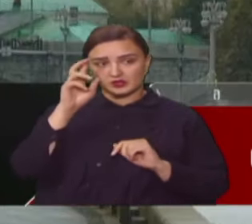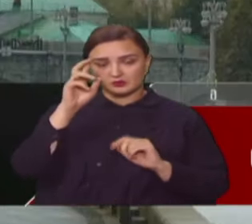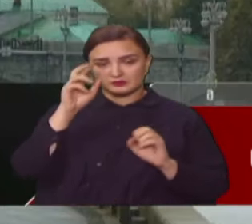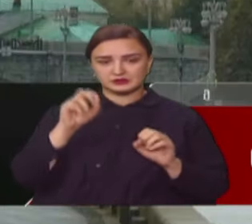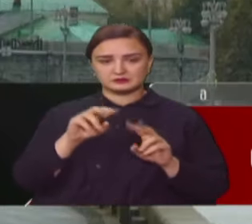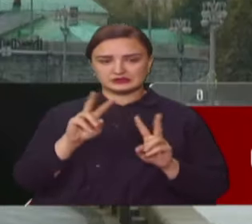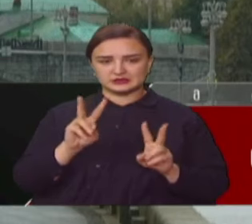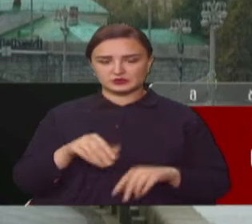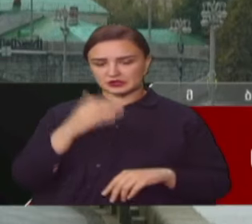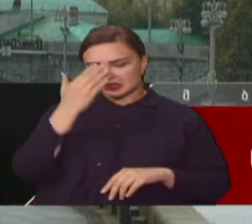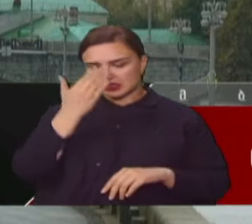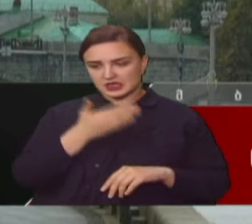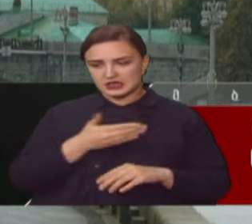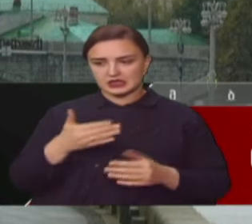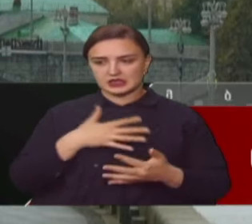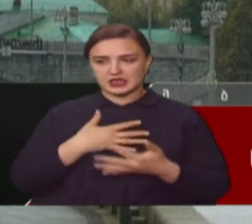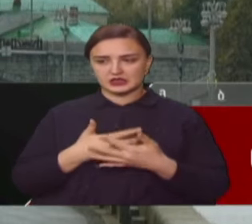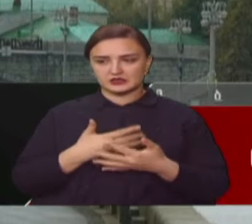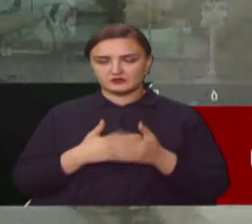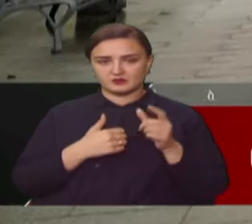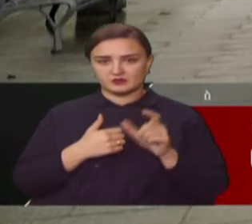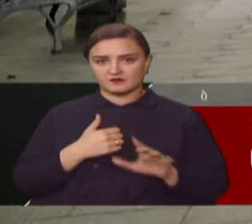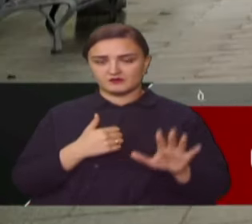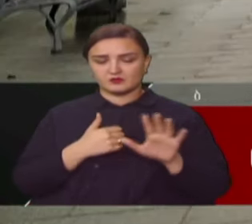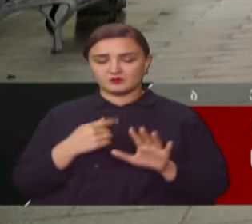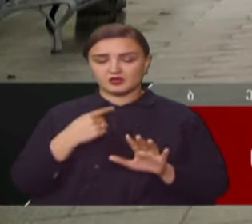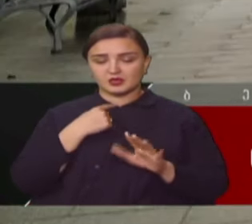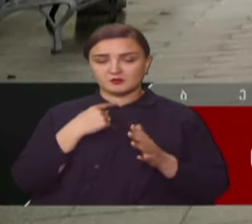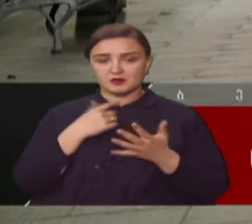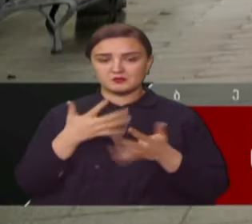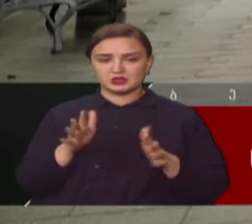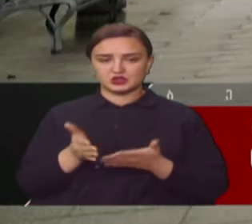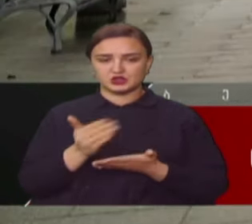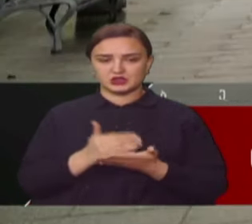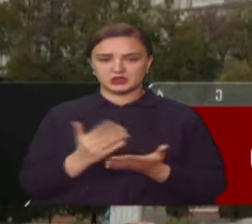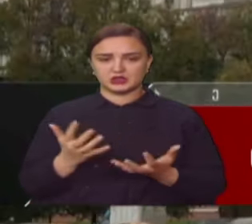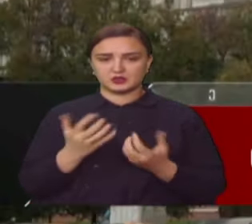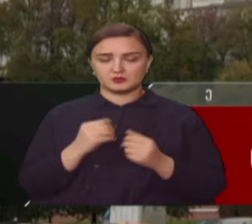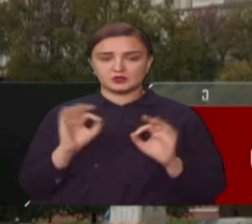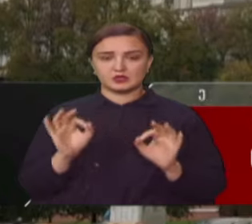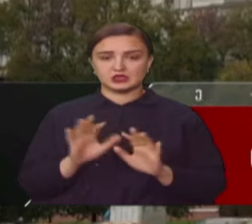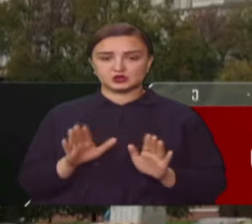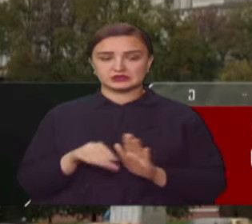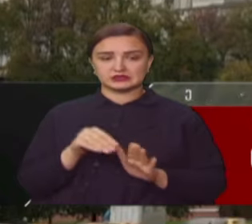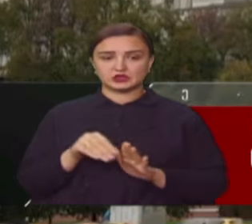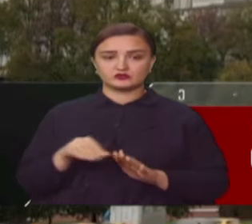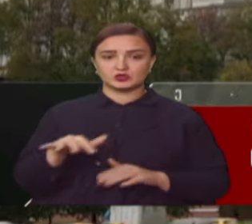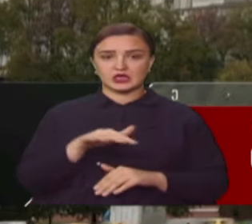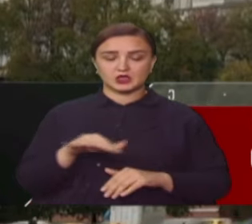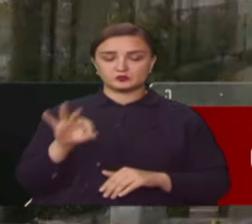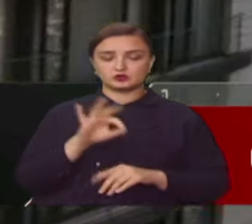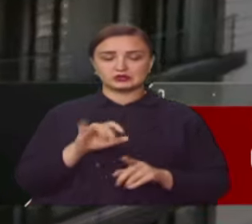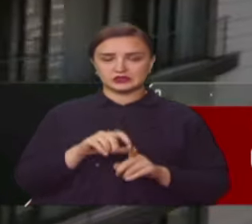ganzragh gazarda amomrchevelta aktivoba sazgvargaret, rata referendumis sasurvelis shedegi miego. Usamartlo saarchevno garemo shesakheb